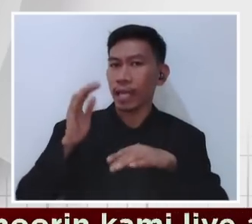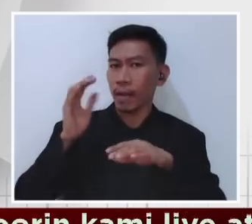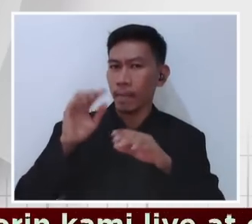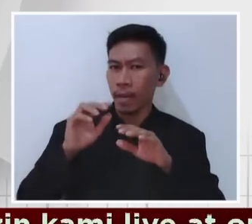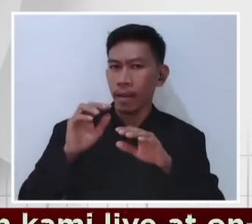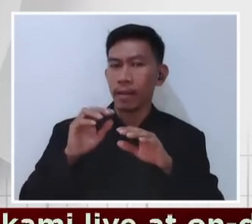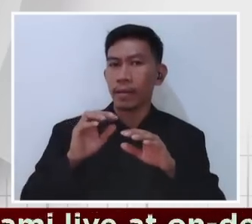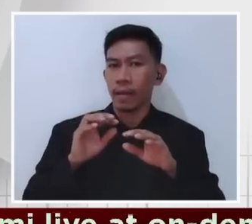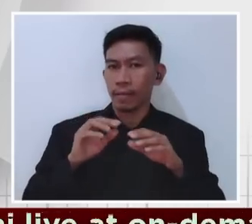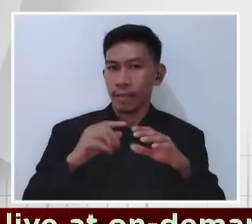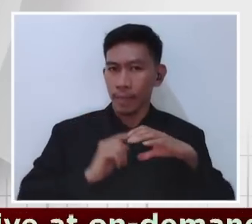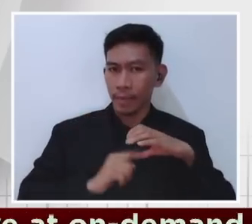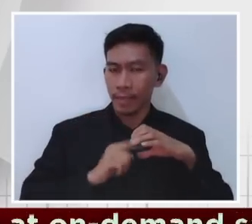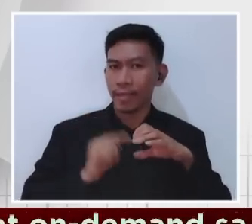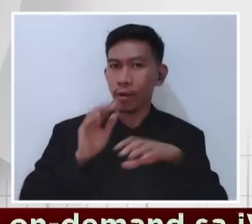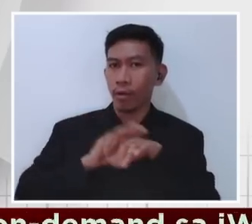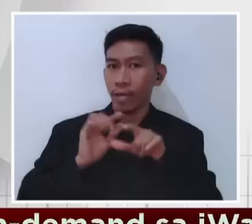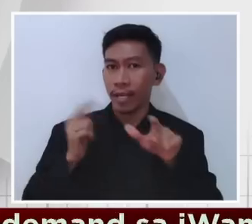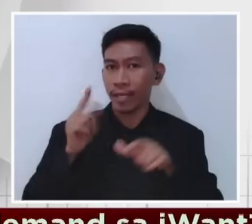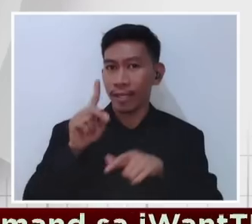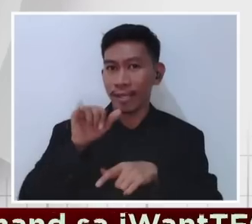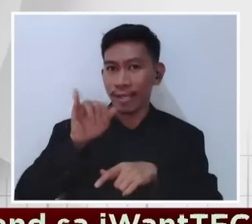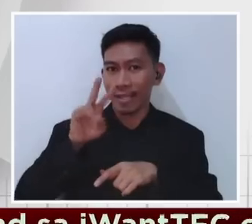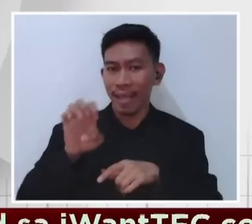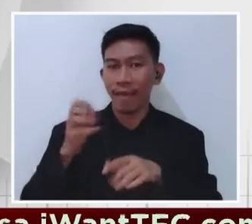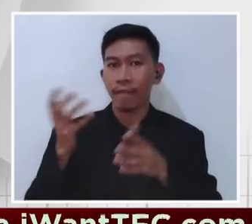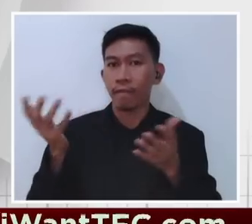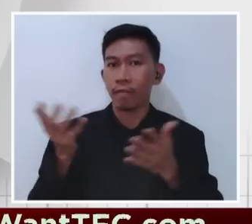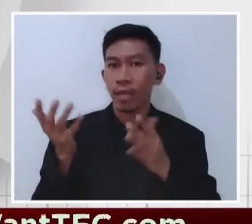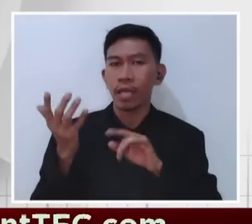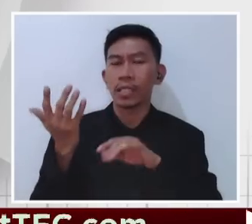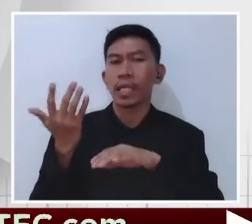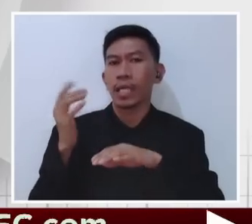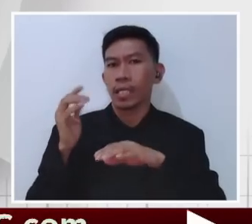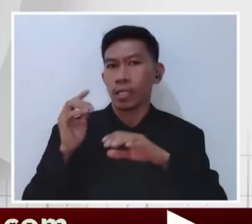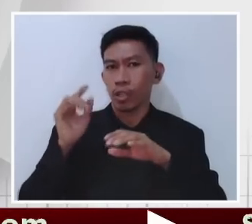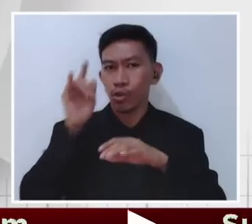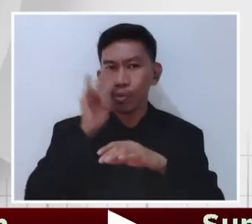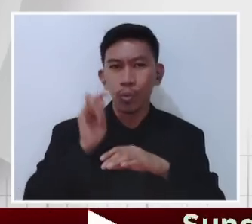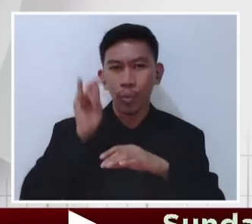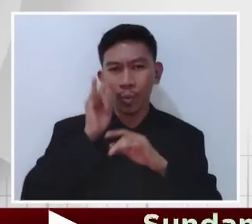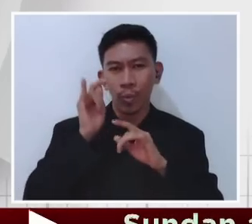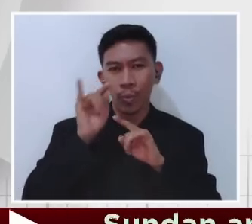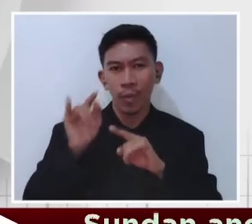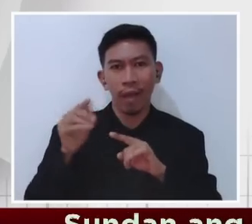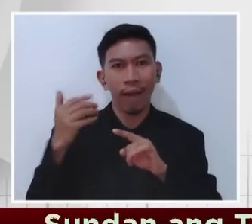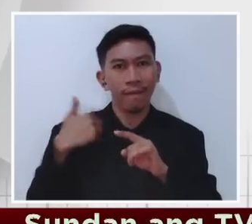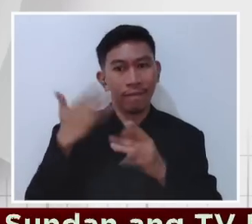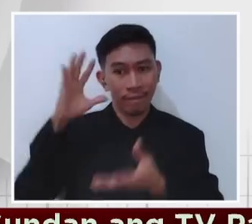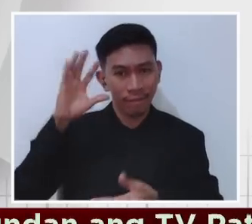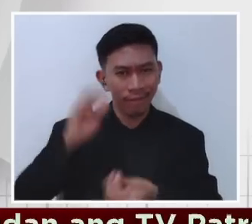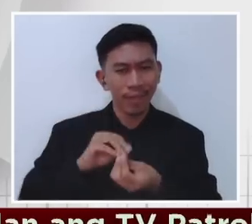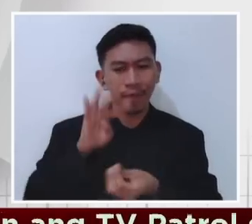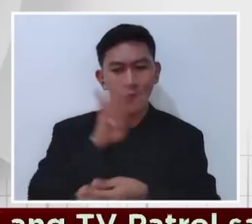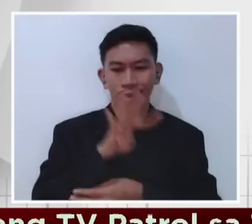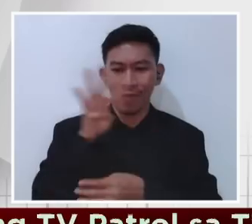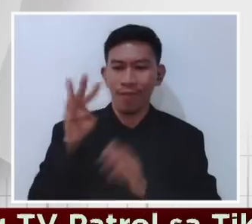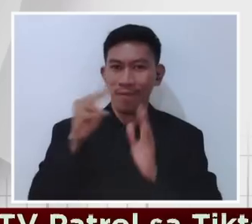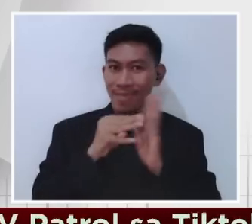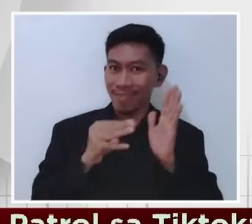sa lumalaking komunidad ng ABS-CBN Entertainment YouTube channel na merong 44